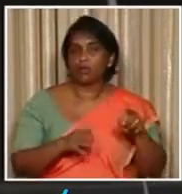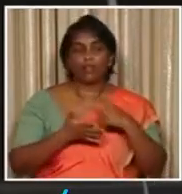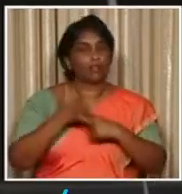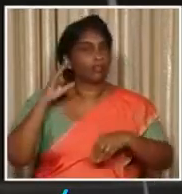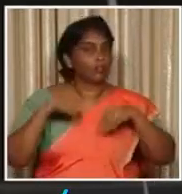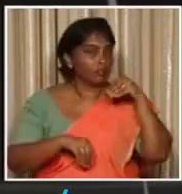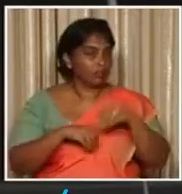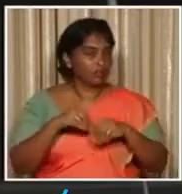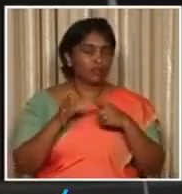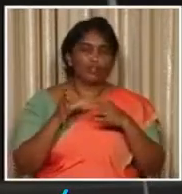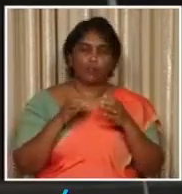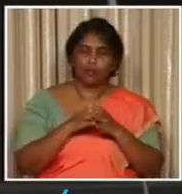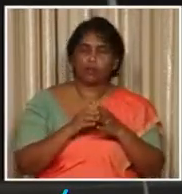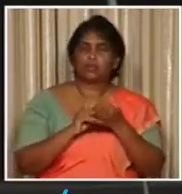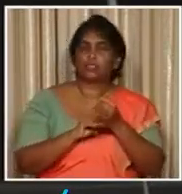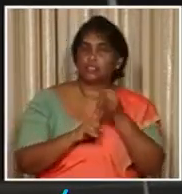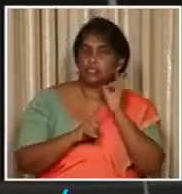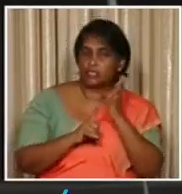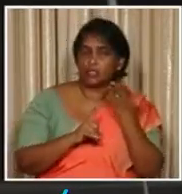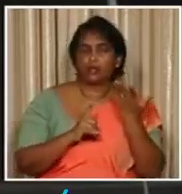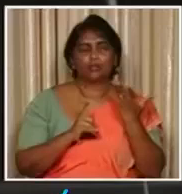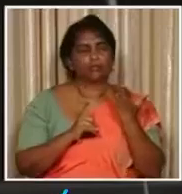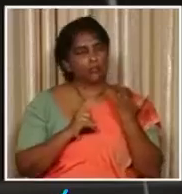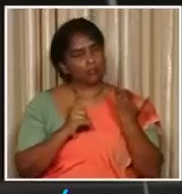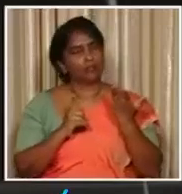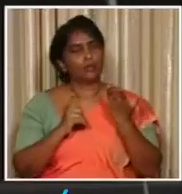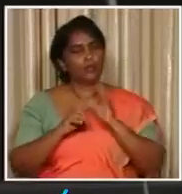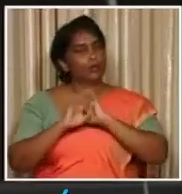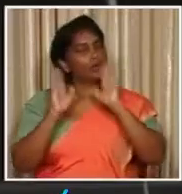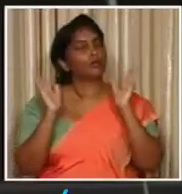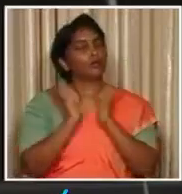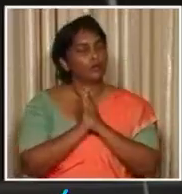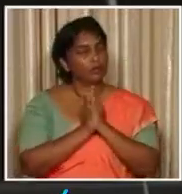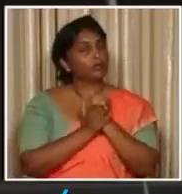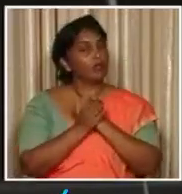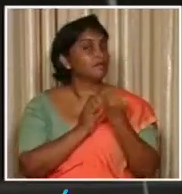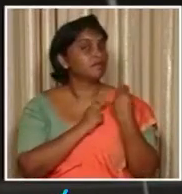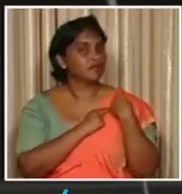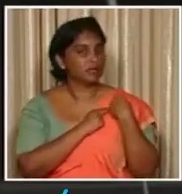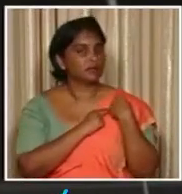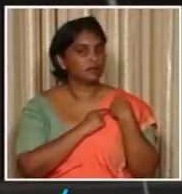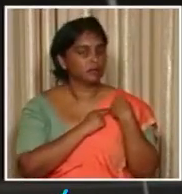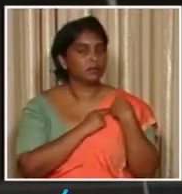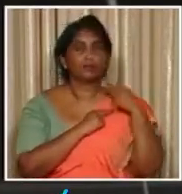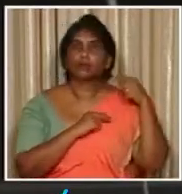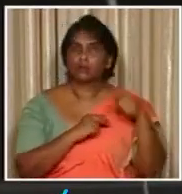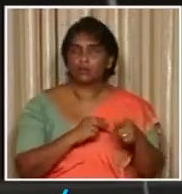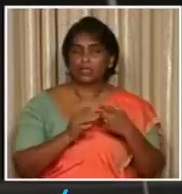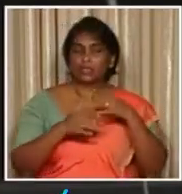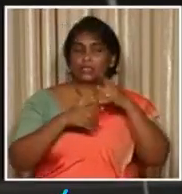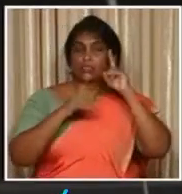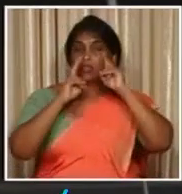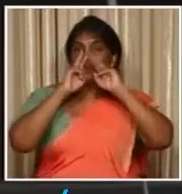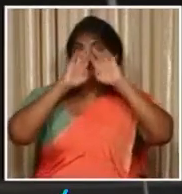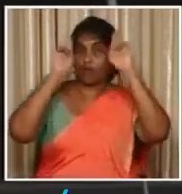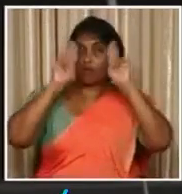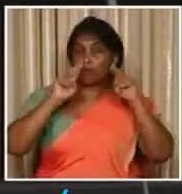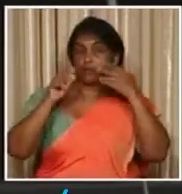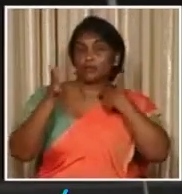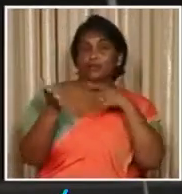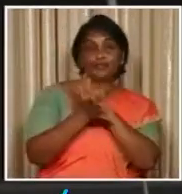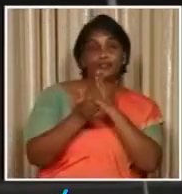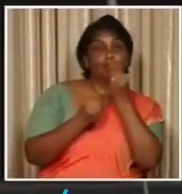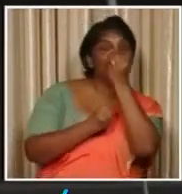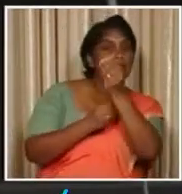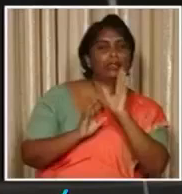දේශපාලන අධිකාරයේ විධායක රටේ ජනාධිපතිවරයා ඇතුළු මේ සිළු දෙනාගේම වගකීමක්. මේක අපි ජාත්‍යන්තරයේ සතුරු කරන්න යනවා කියන එක